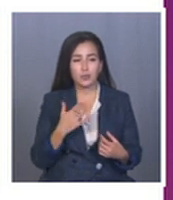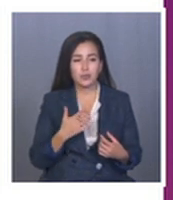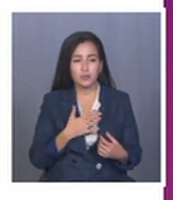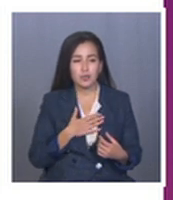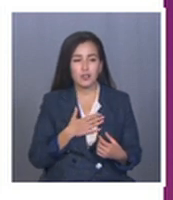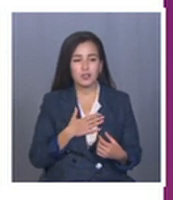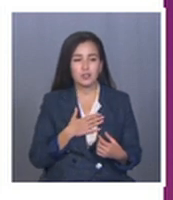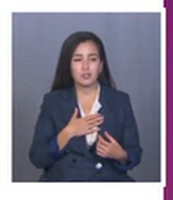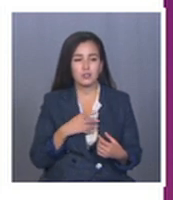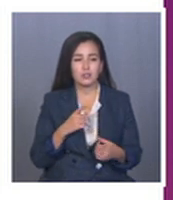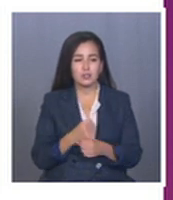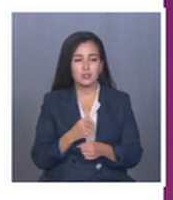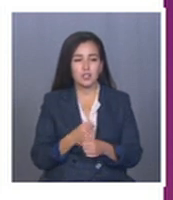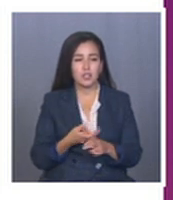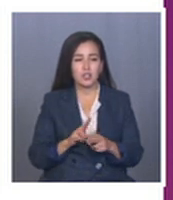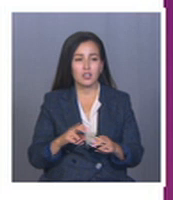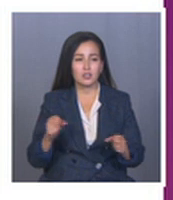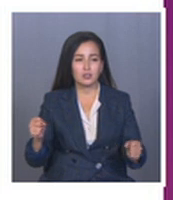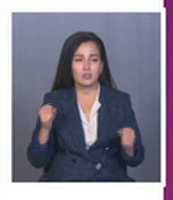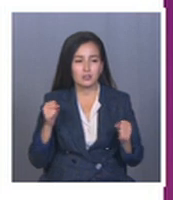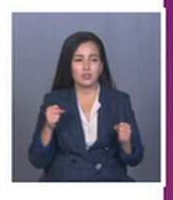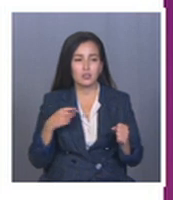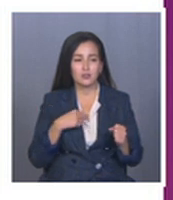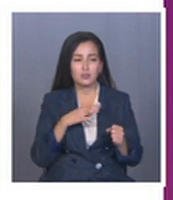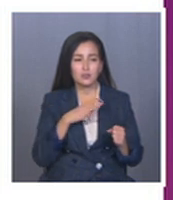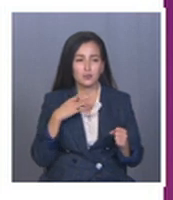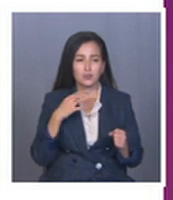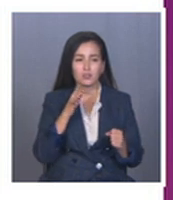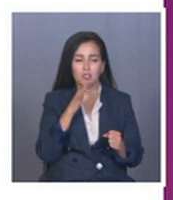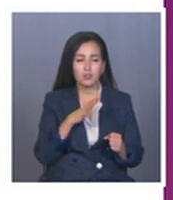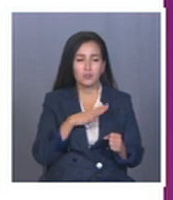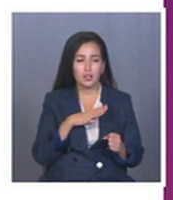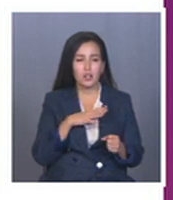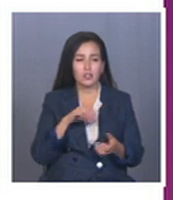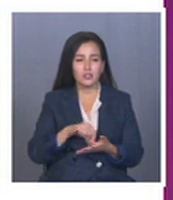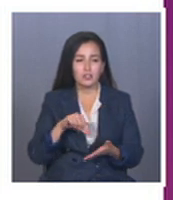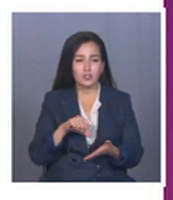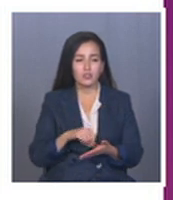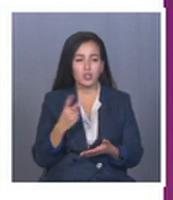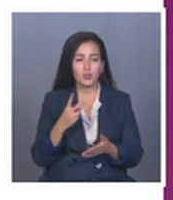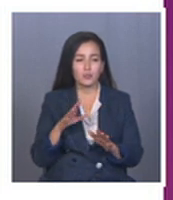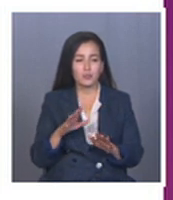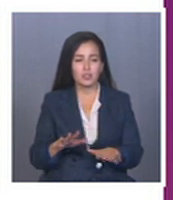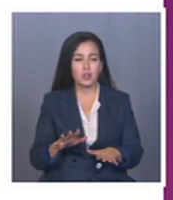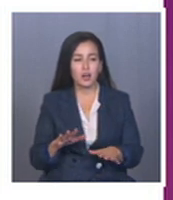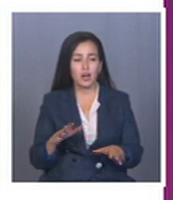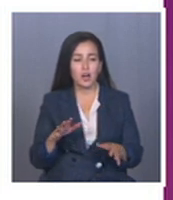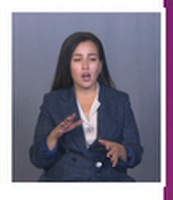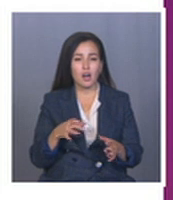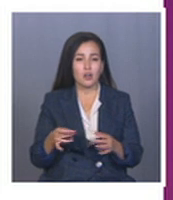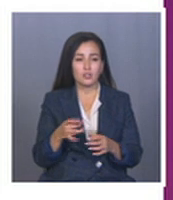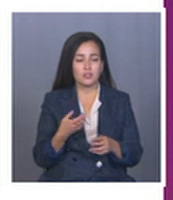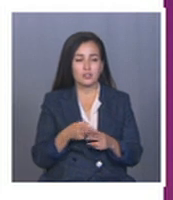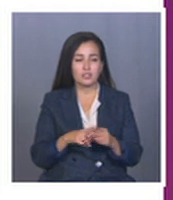спорт. Несколько лет я занимал второе место на областных соревнованиях по легкой атлетике. В данный